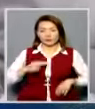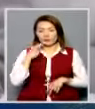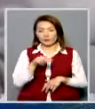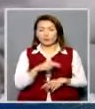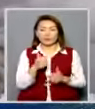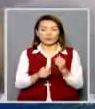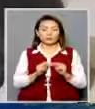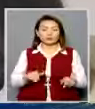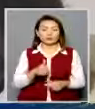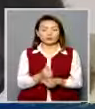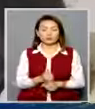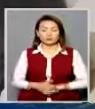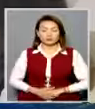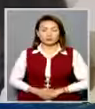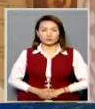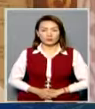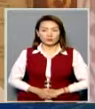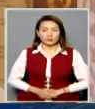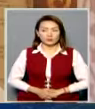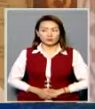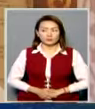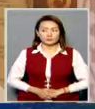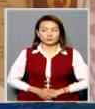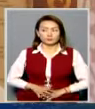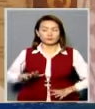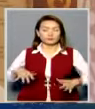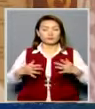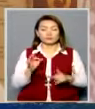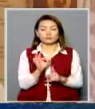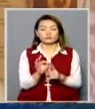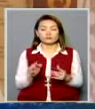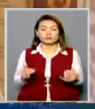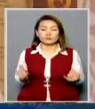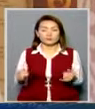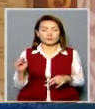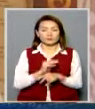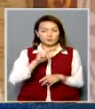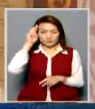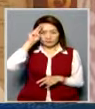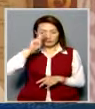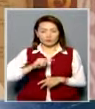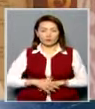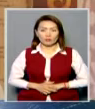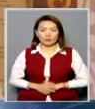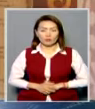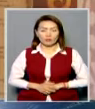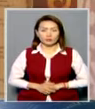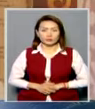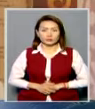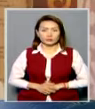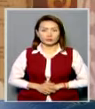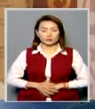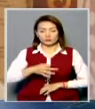әр педагогтың басты міндеті. Бұл семинарды өткізудегі мақсатымыз қосымша білім беру педагогтерінің